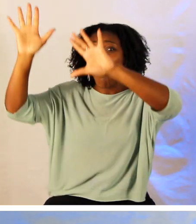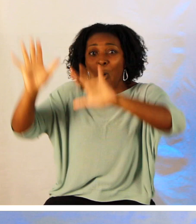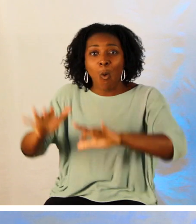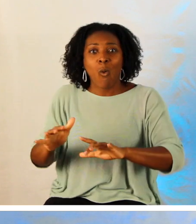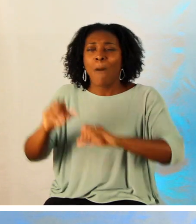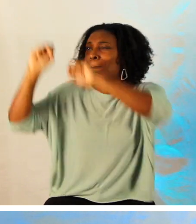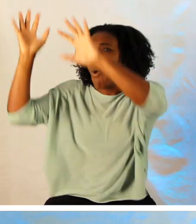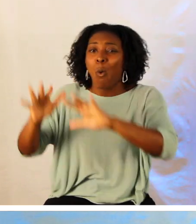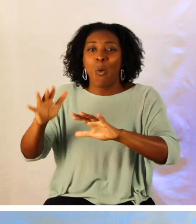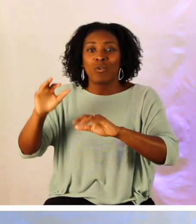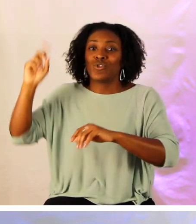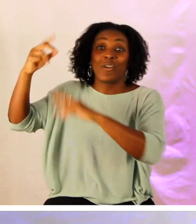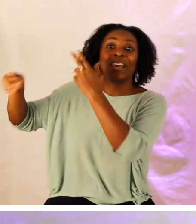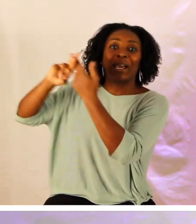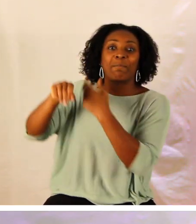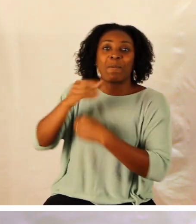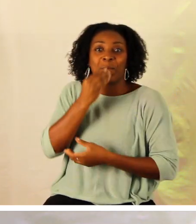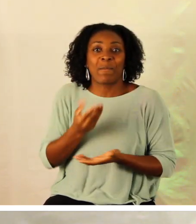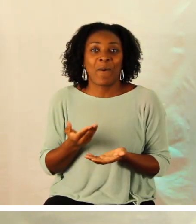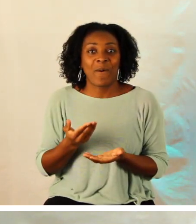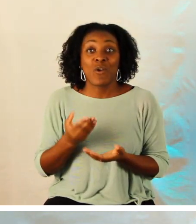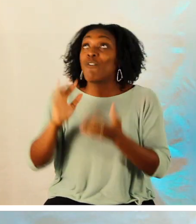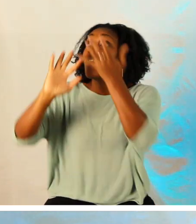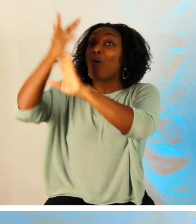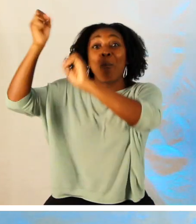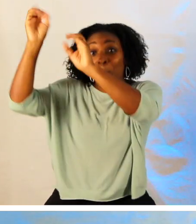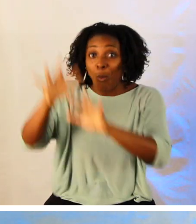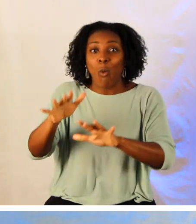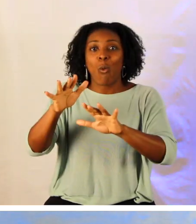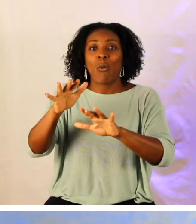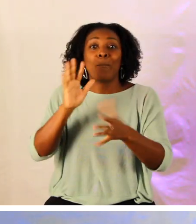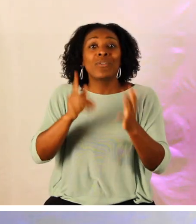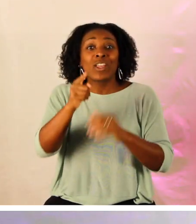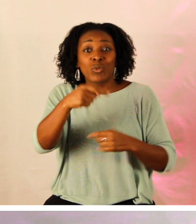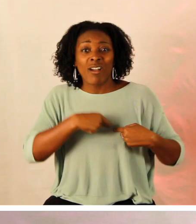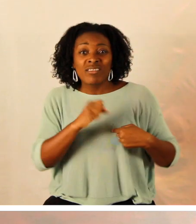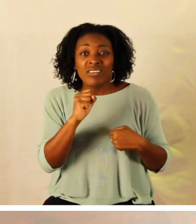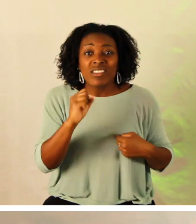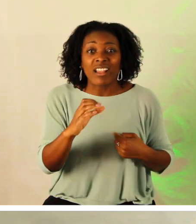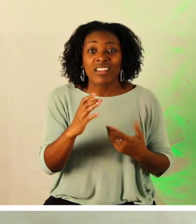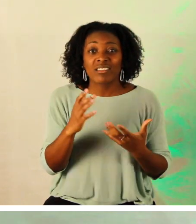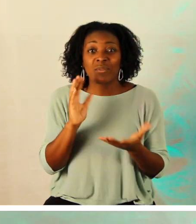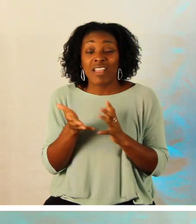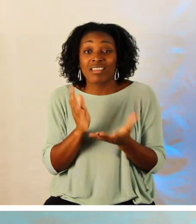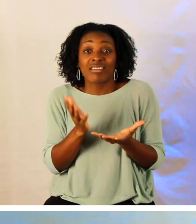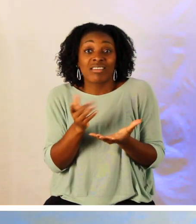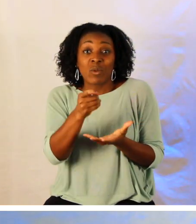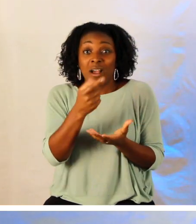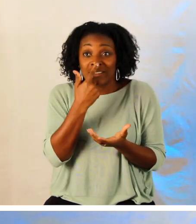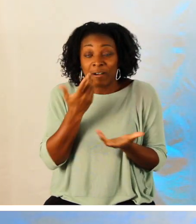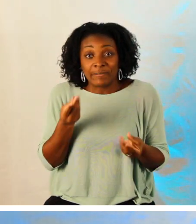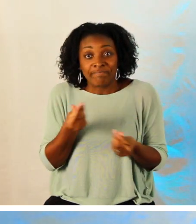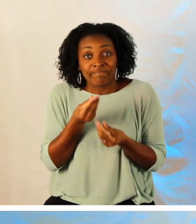lui. Et peut-être depuis quelque temps, toi, tu es en train de t'assécher, peut-être en train de vivre des choses qui sont plus